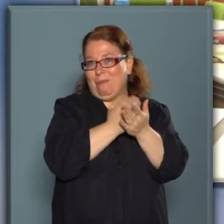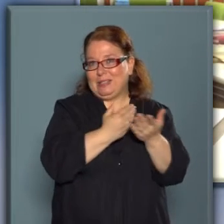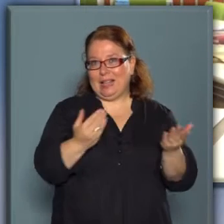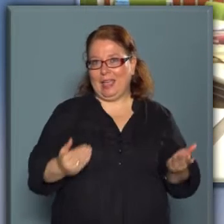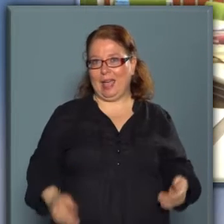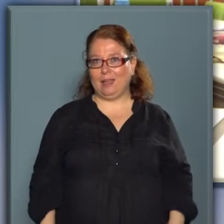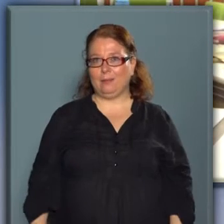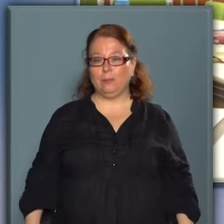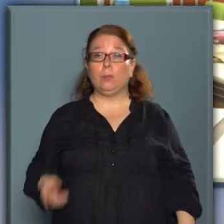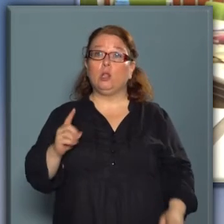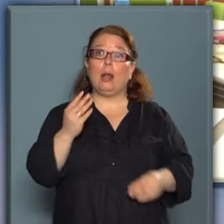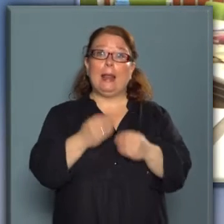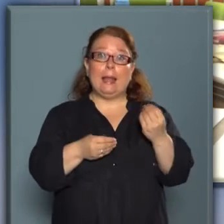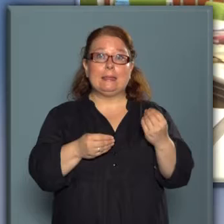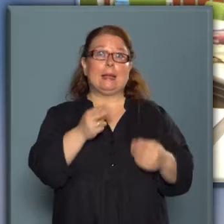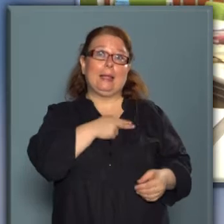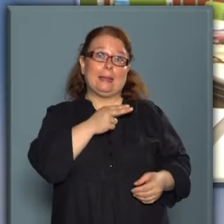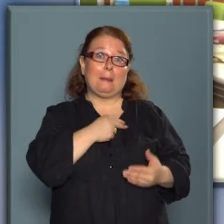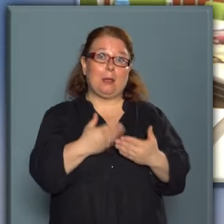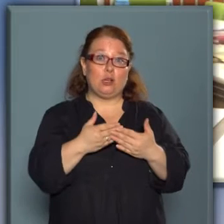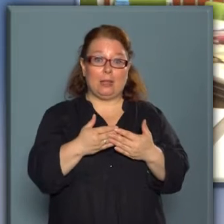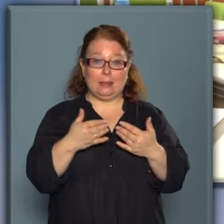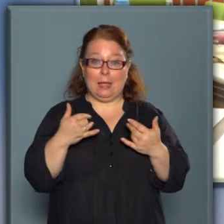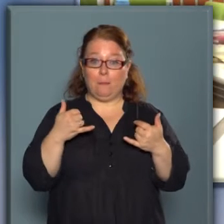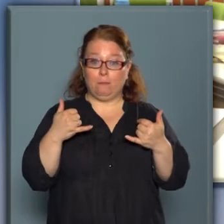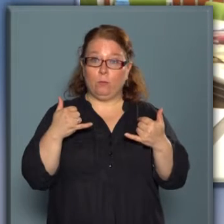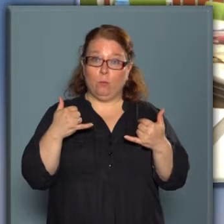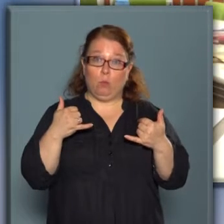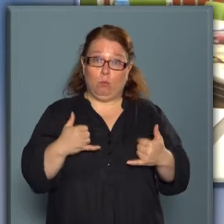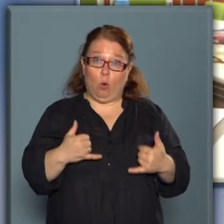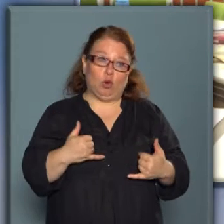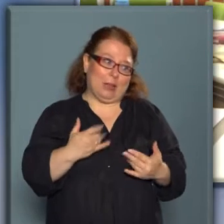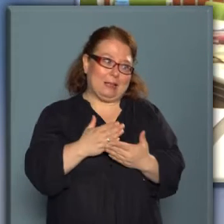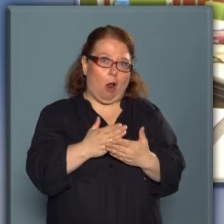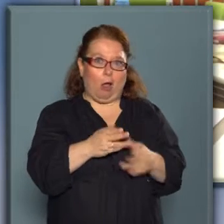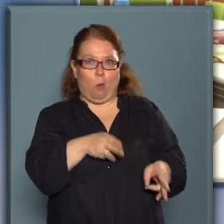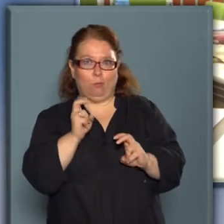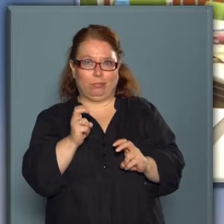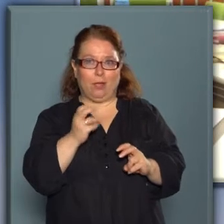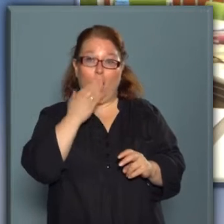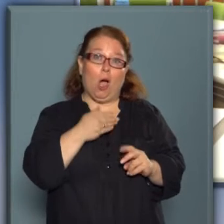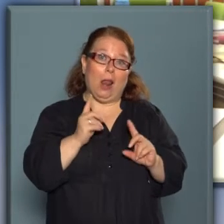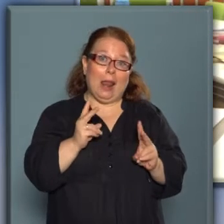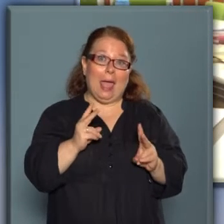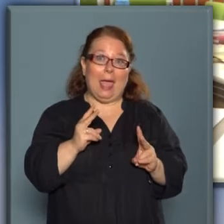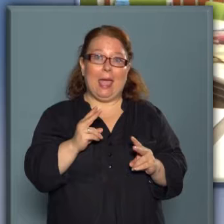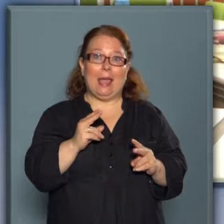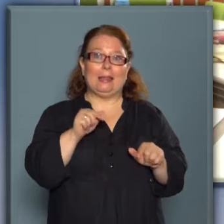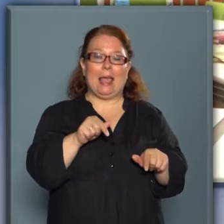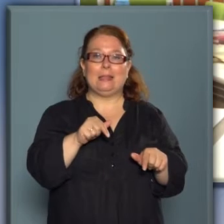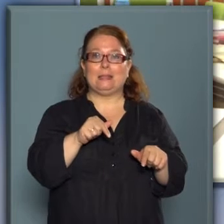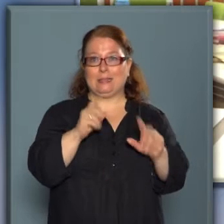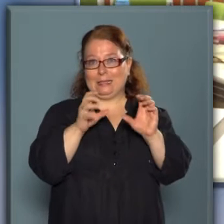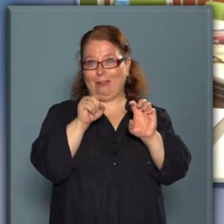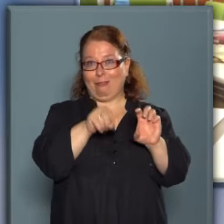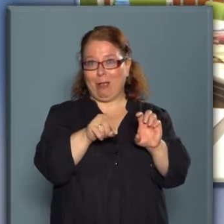Facebookoznak. És talán ezért érdemes lenne, hogyha itt megragadnám az alkalmat, ha esetleg az ESTV egy